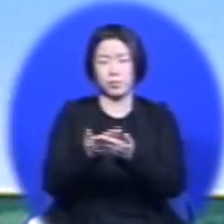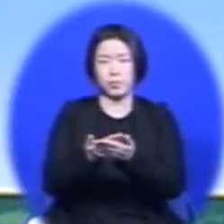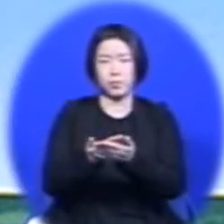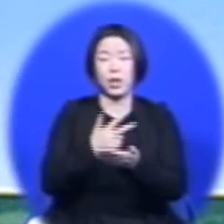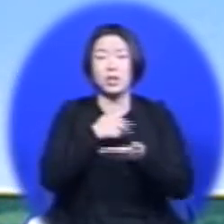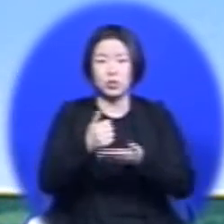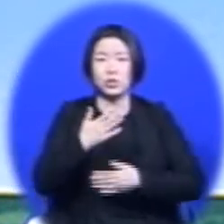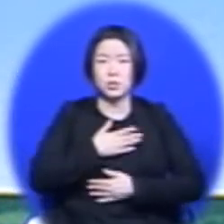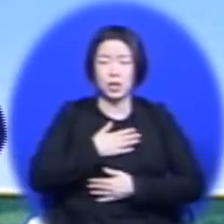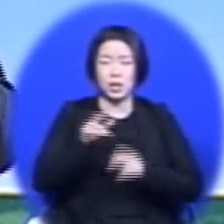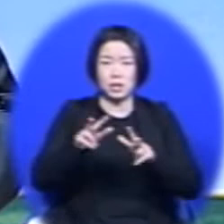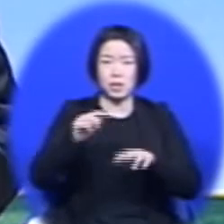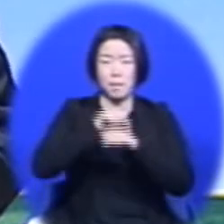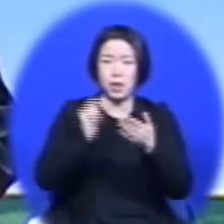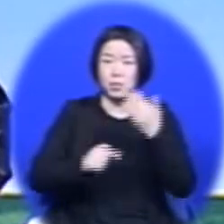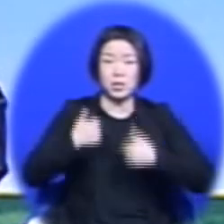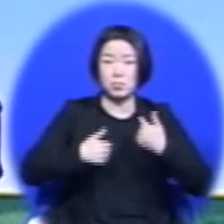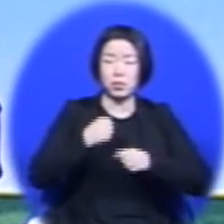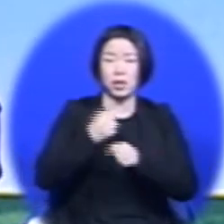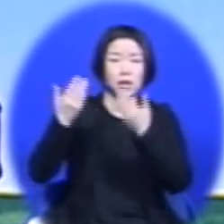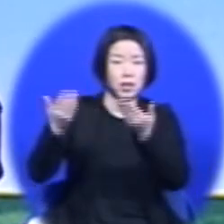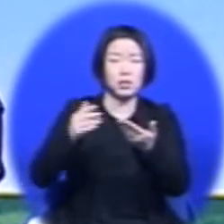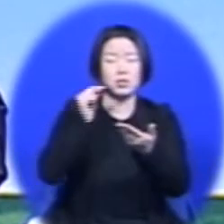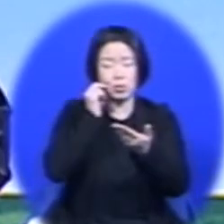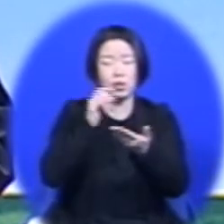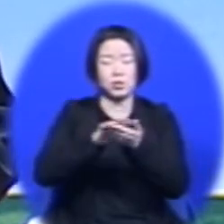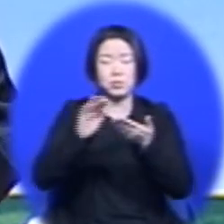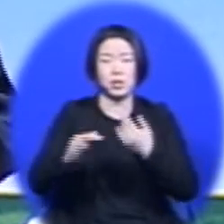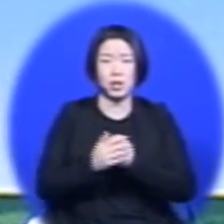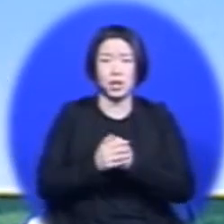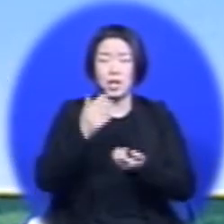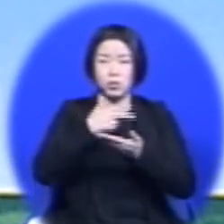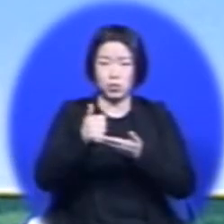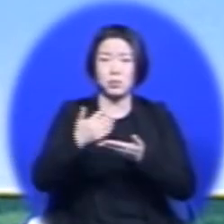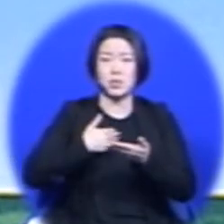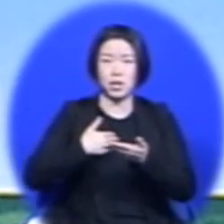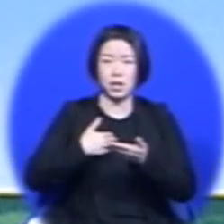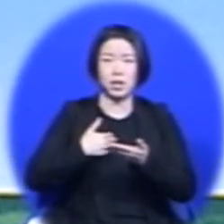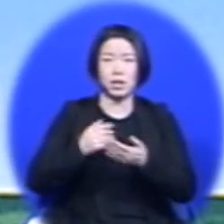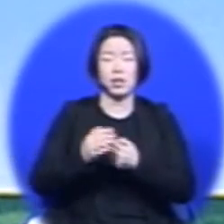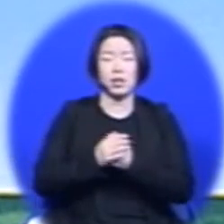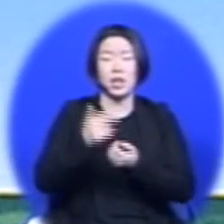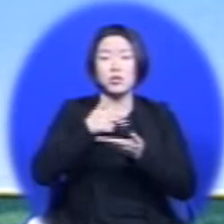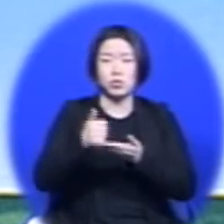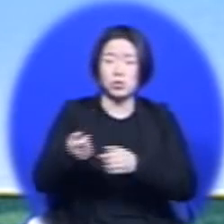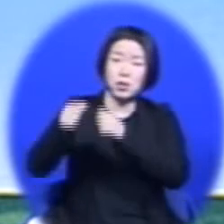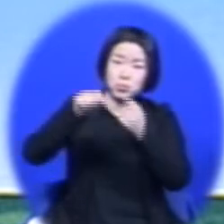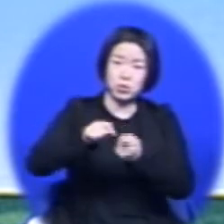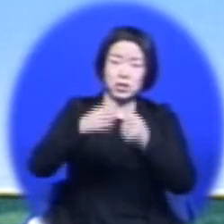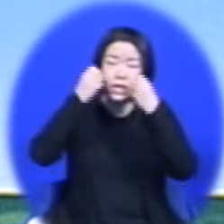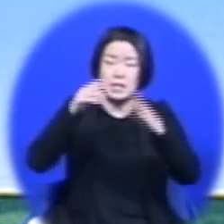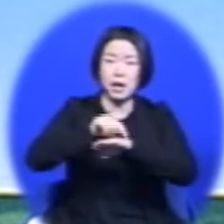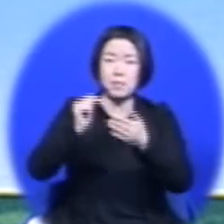주님, 제가 지금 마음으로 하나님을 기쁘시게 하지 않고 있습니다. 주님, 제게 주님이 부으시는 새